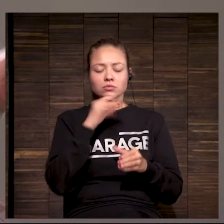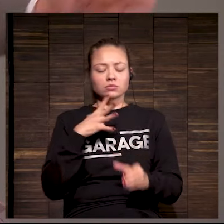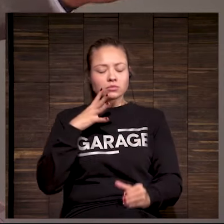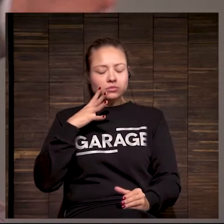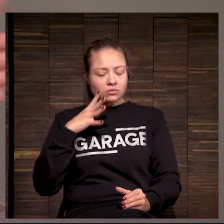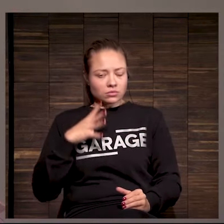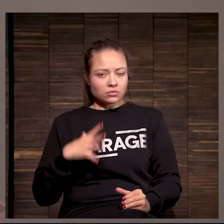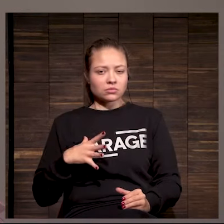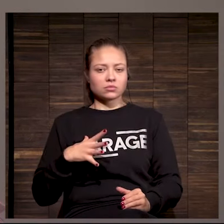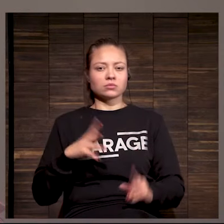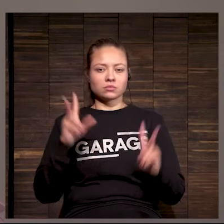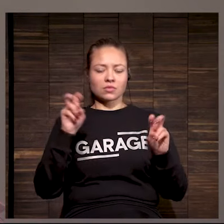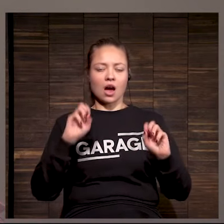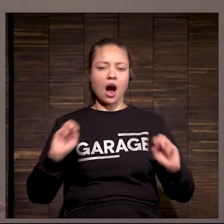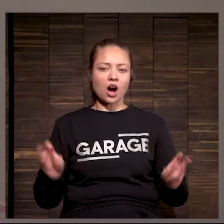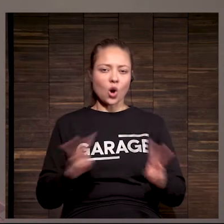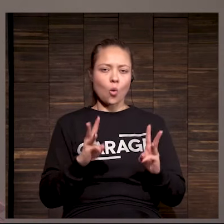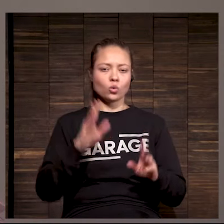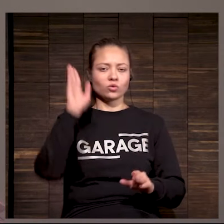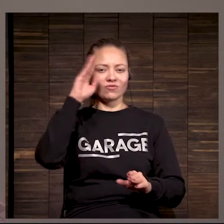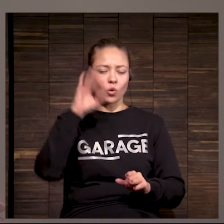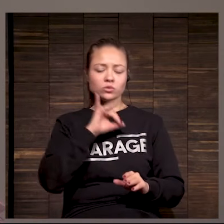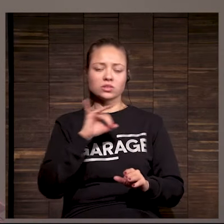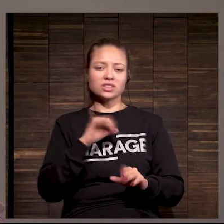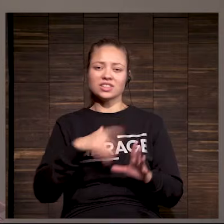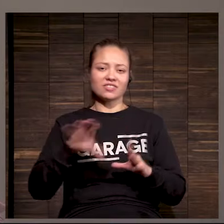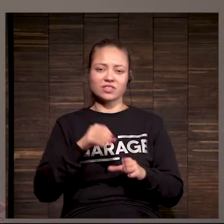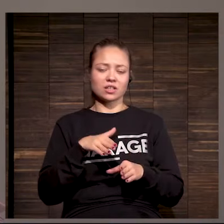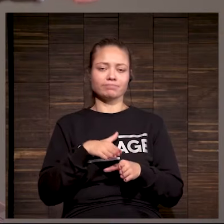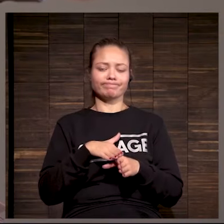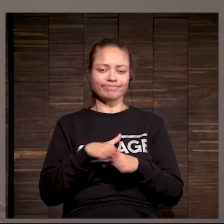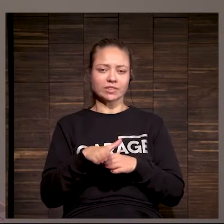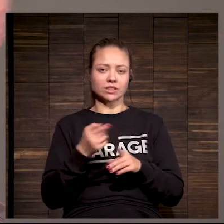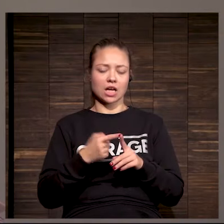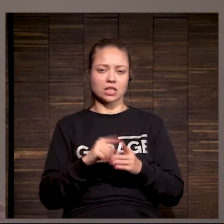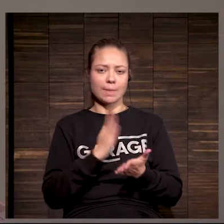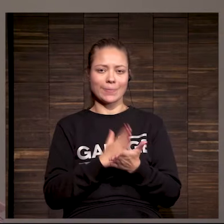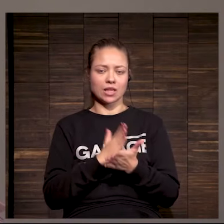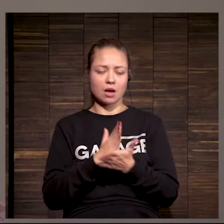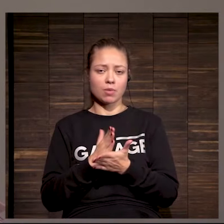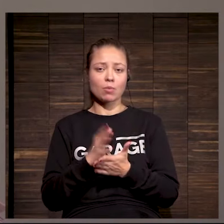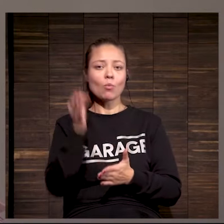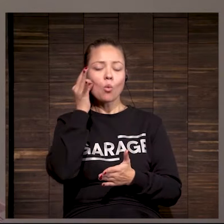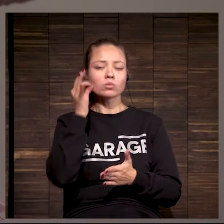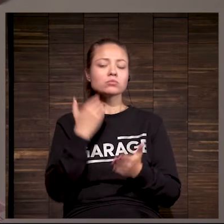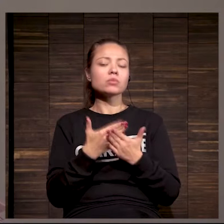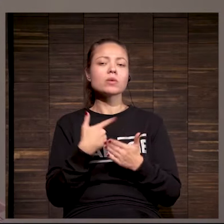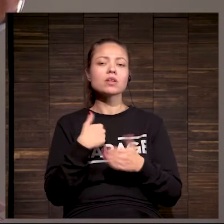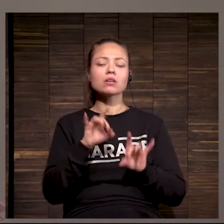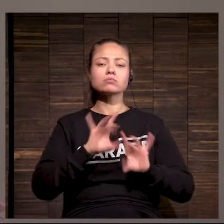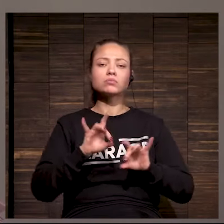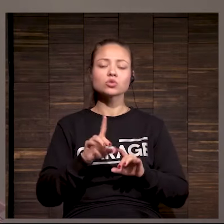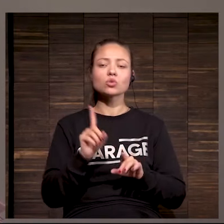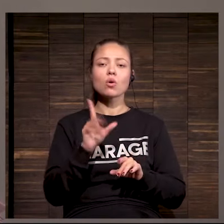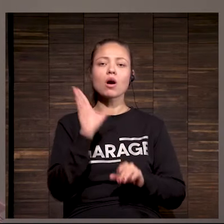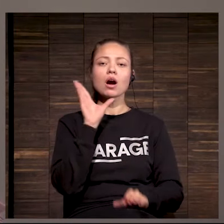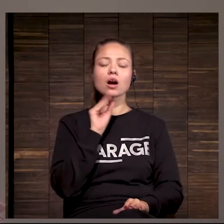воду не все справляются с этим темпом помните я вам например говорю что когда